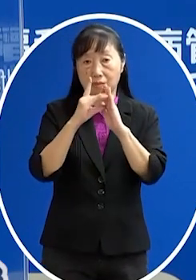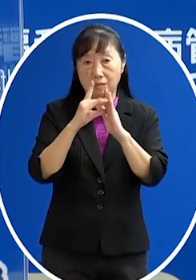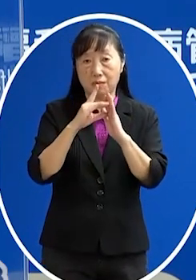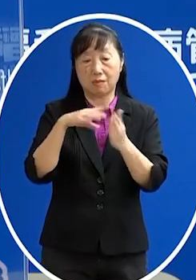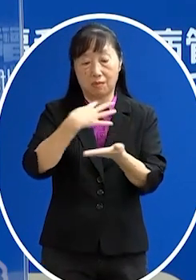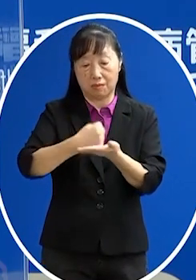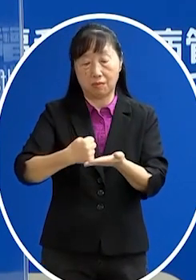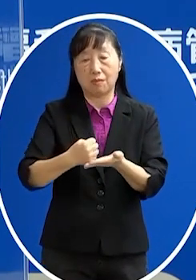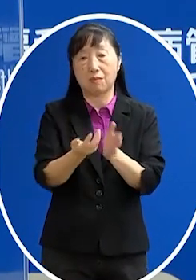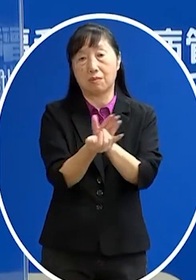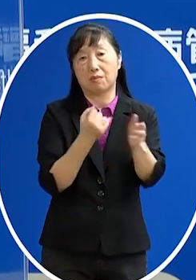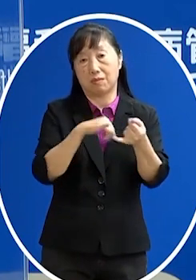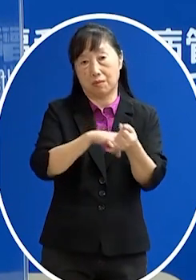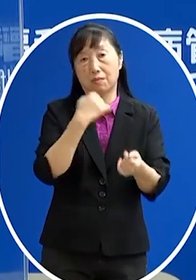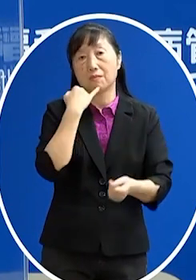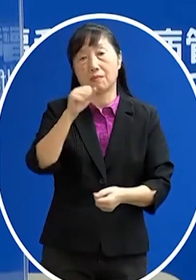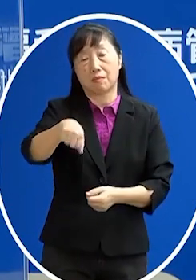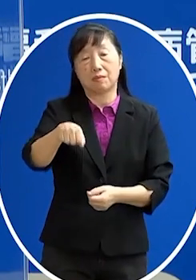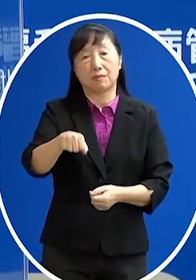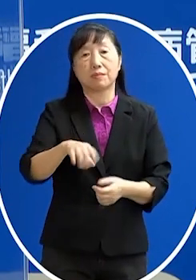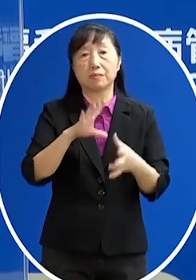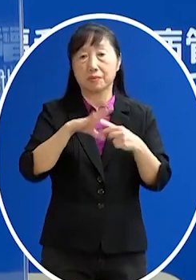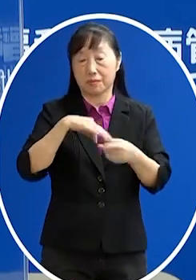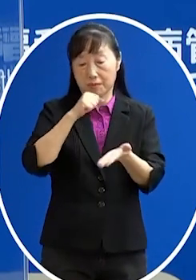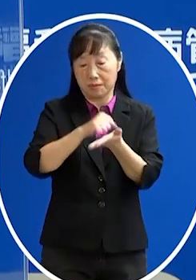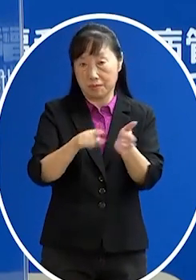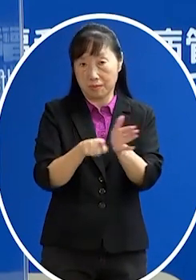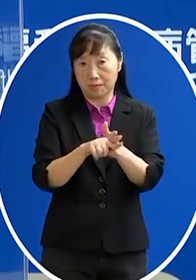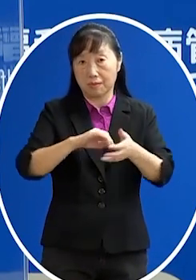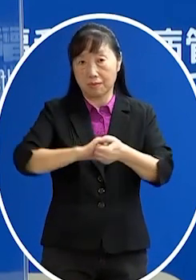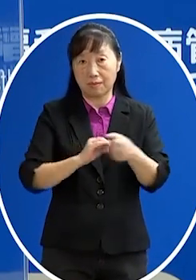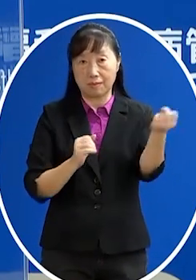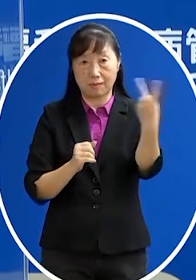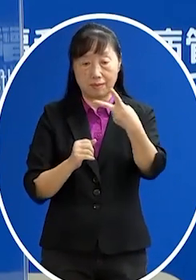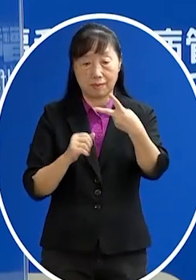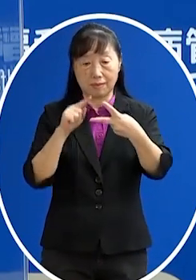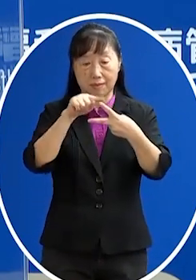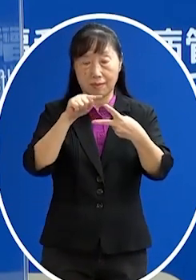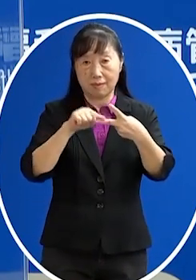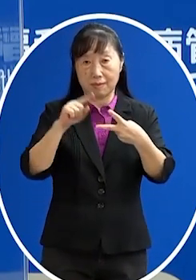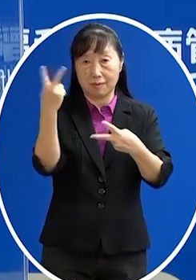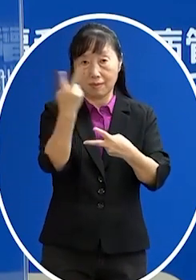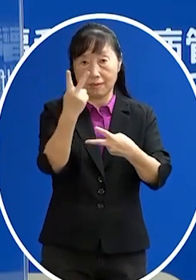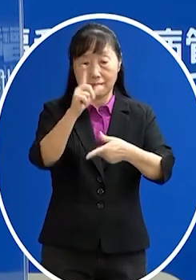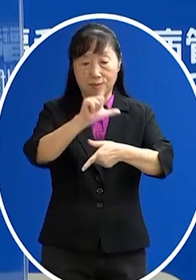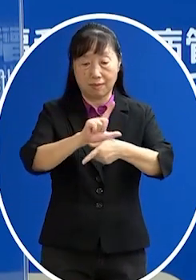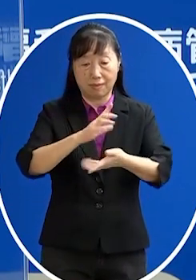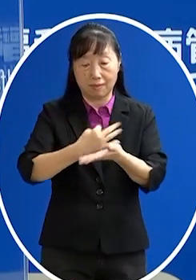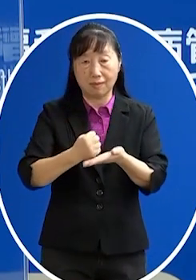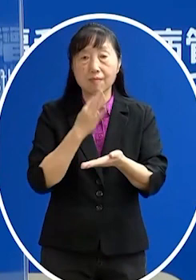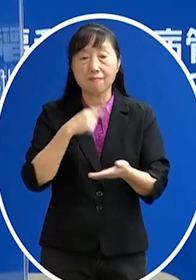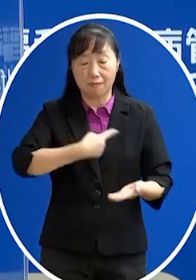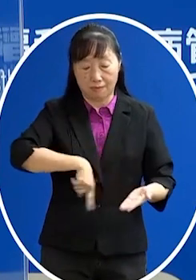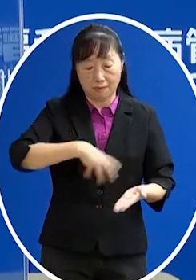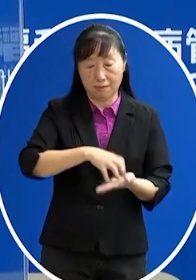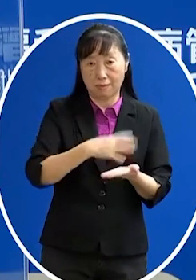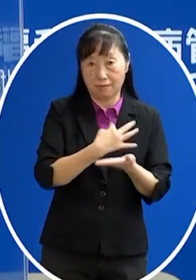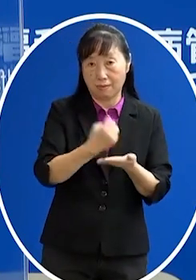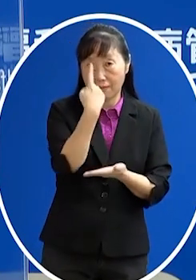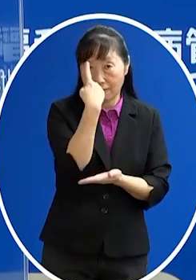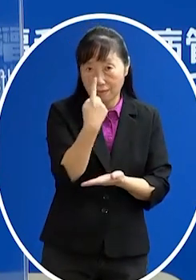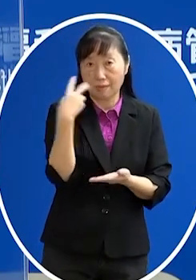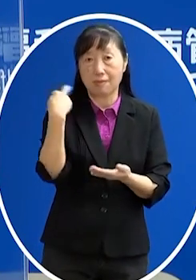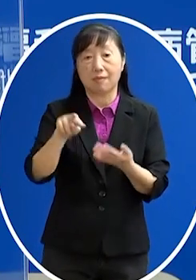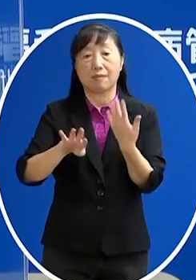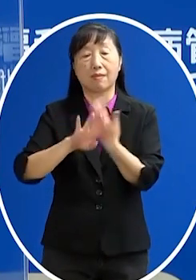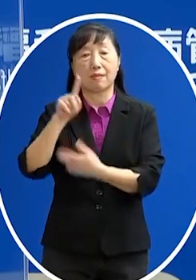记。好，因为我们这个登记里面，哈，需要有2个卡号，哈，所以除了他的身份证之外，那用户号也